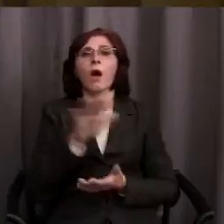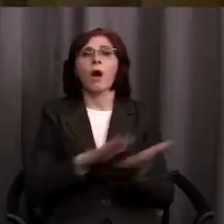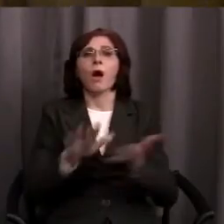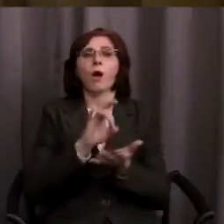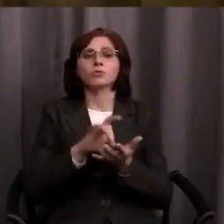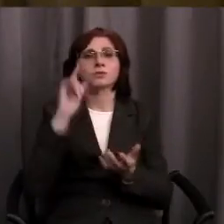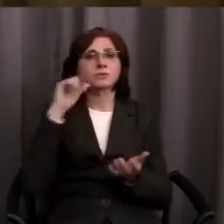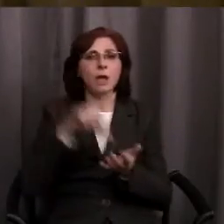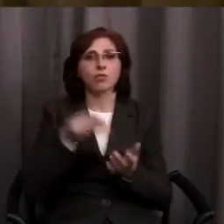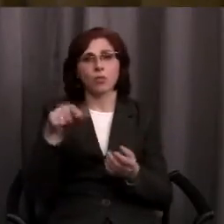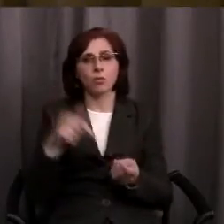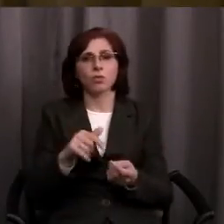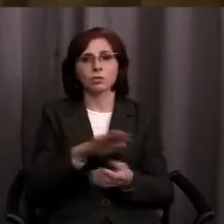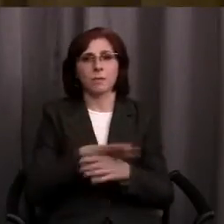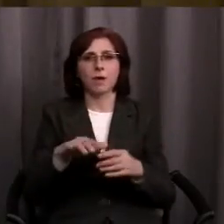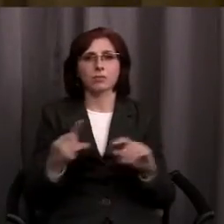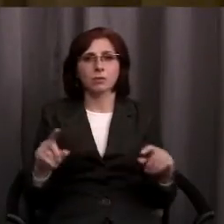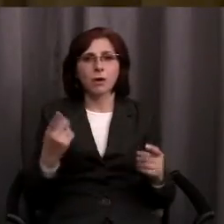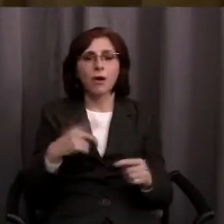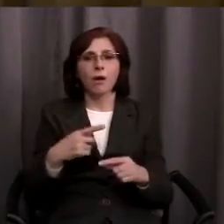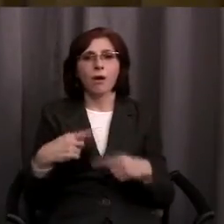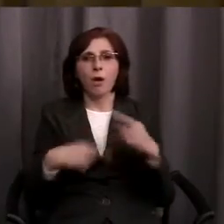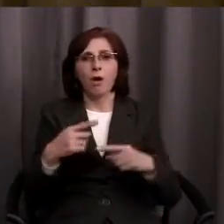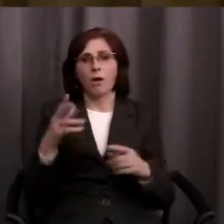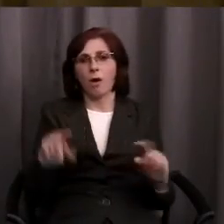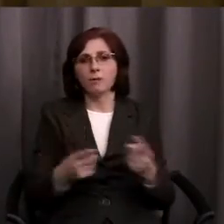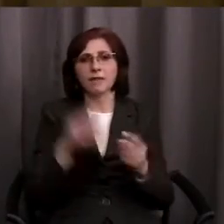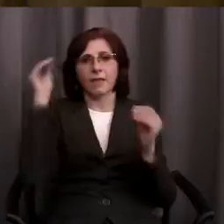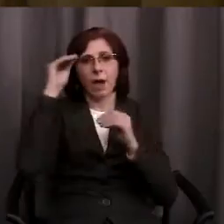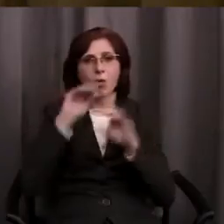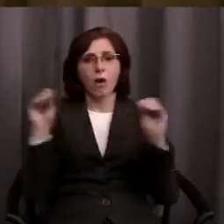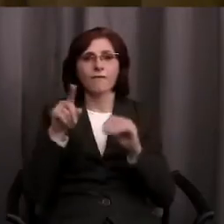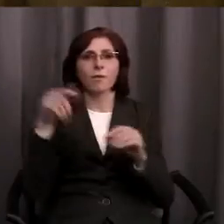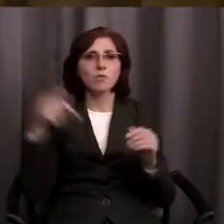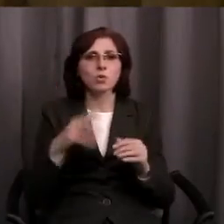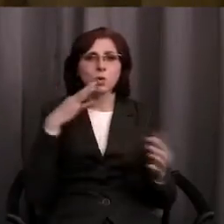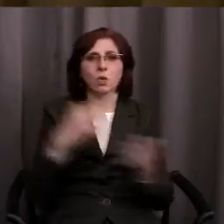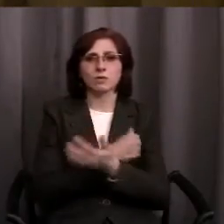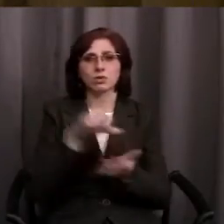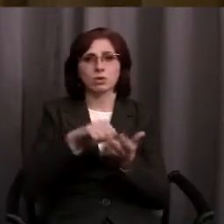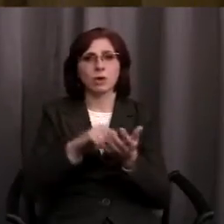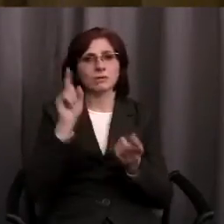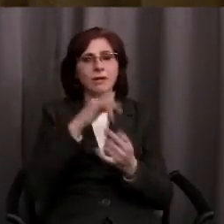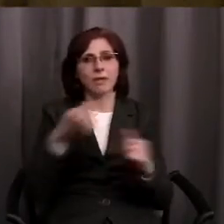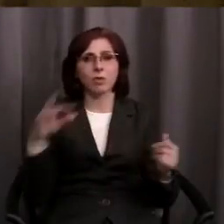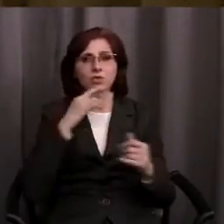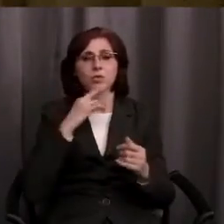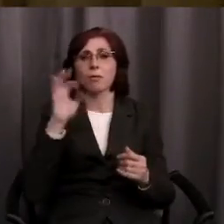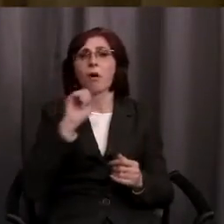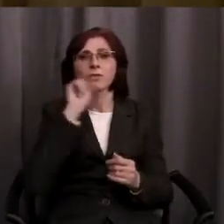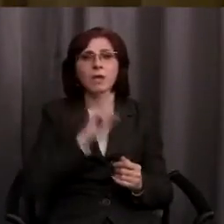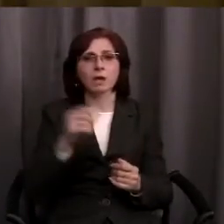centra muszą pełnić rolę właśnie organizacyjną, naukową, muszą uzyskiwać środki z innych źródeł, bo